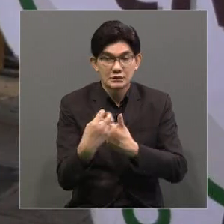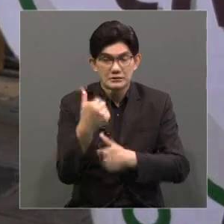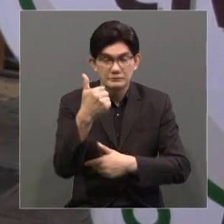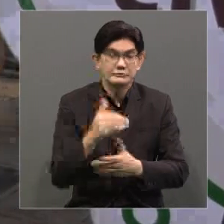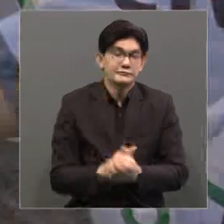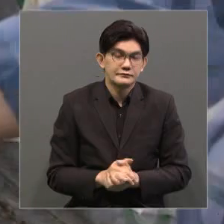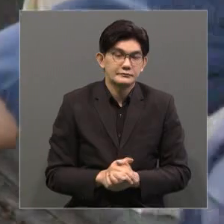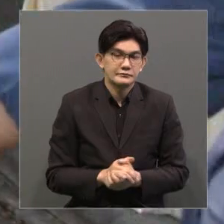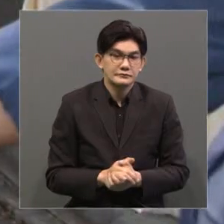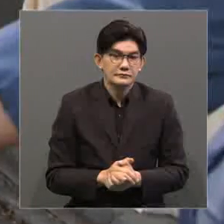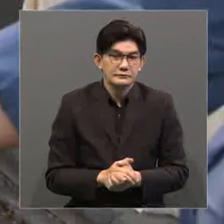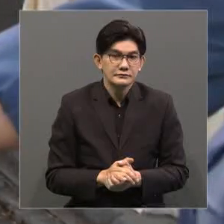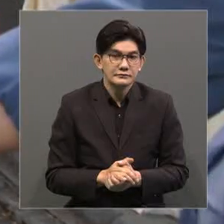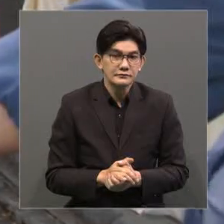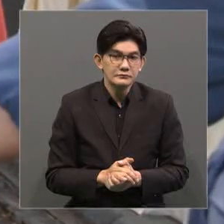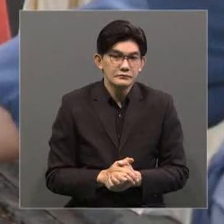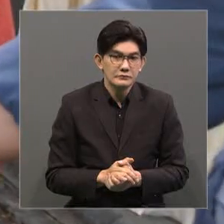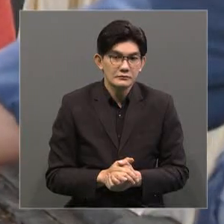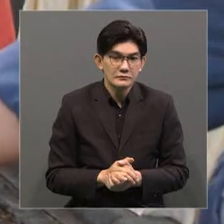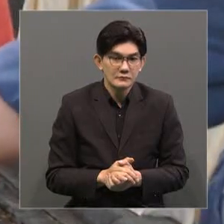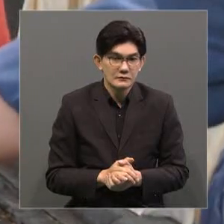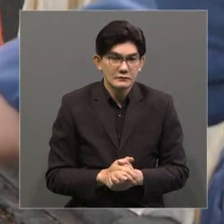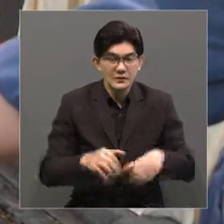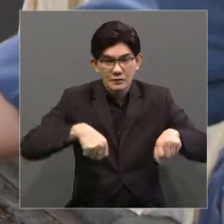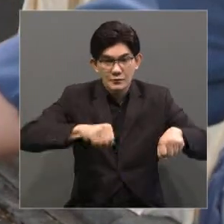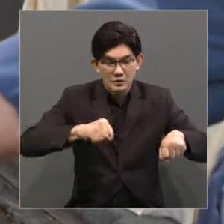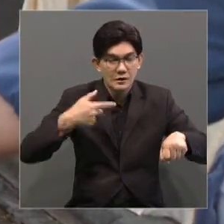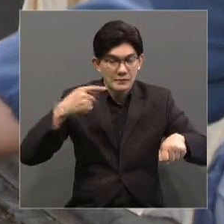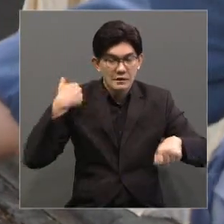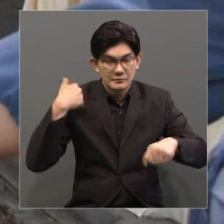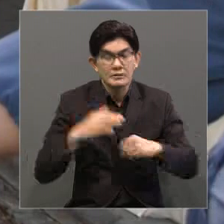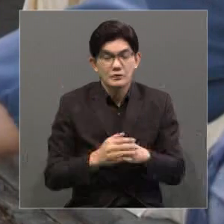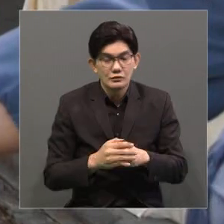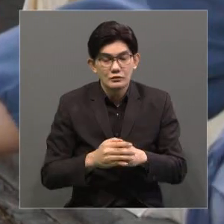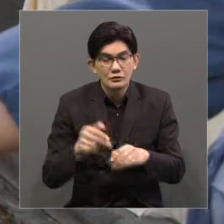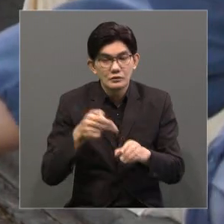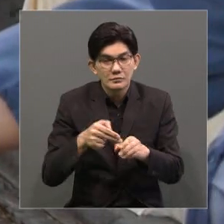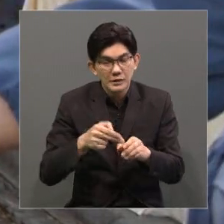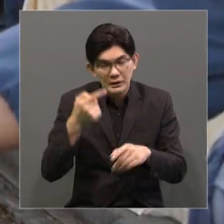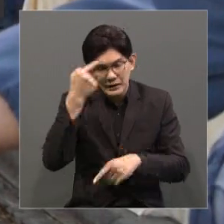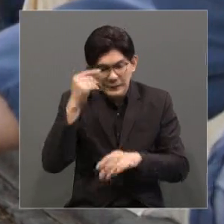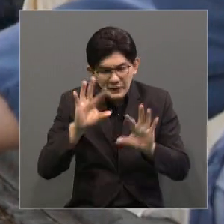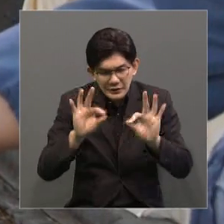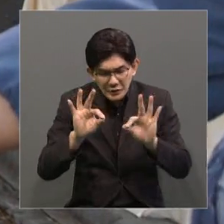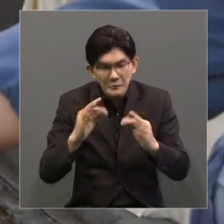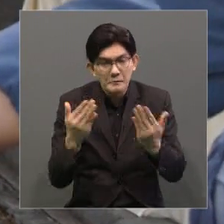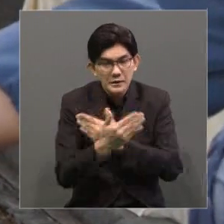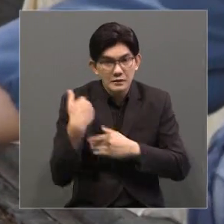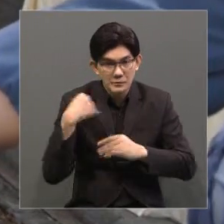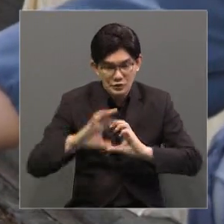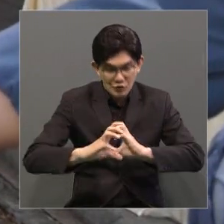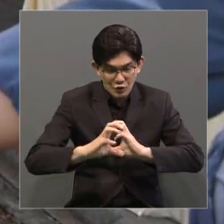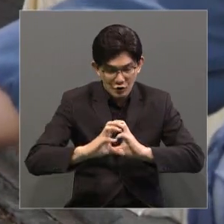มครับ รถเราเป็นอะไรเสียมาร ถของป้ามาเปลี่ยนน้ำมันเครื่องแล้วก็สูบยางแล้วก็มาทำผ้าใบเบรก